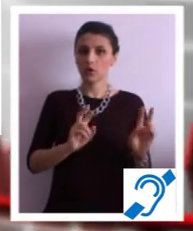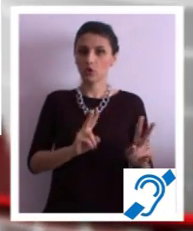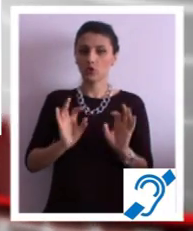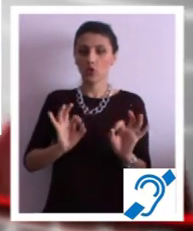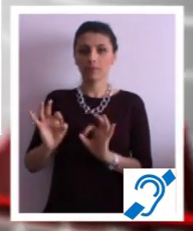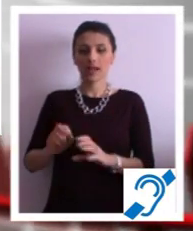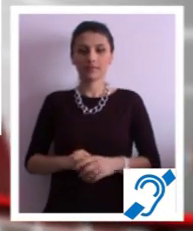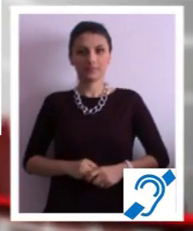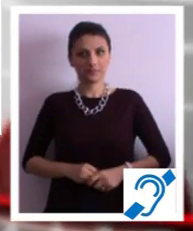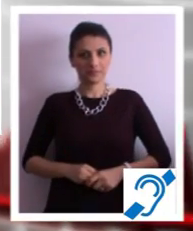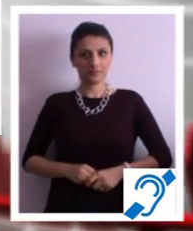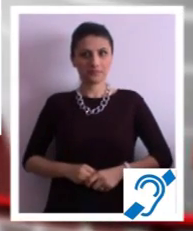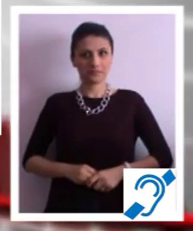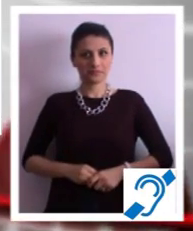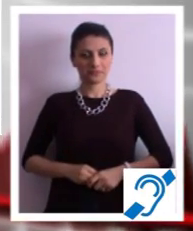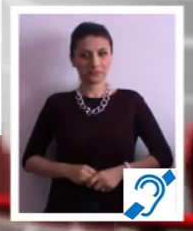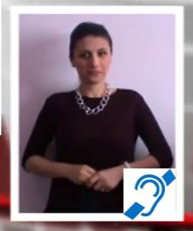condiții foarte bune și această a doua probă.